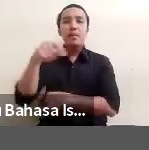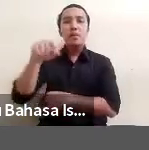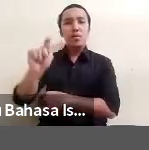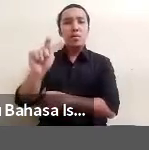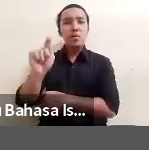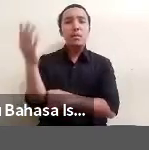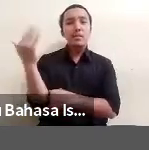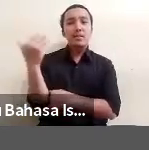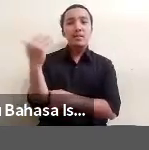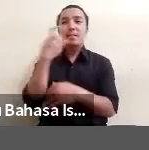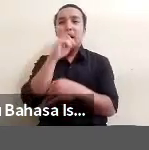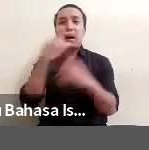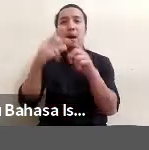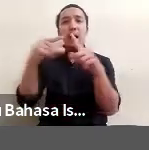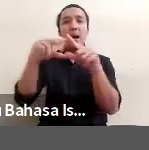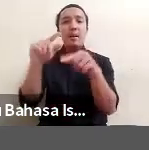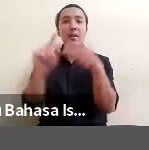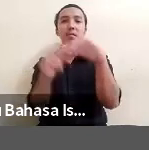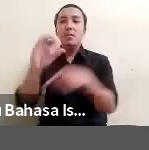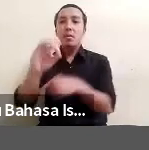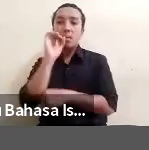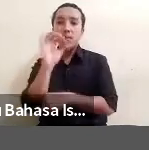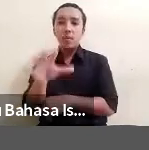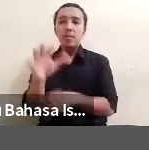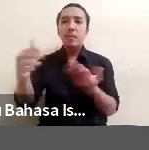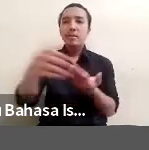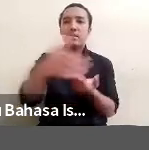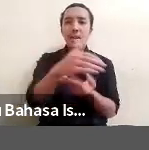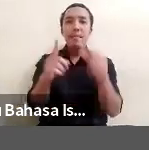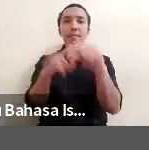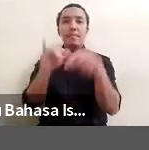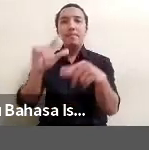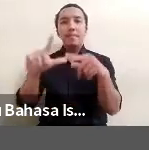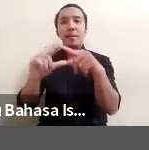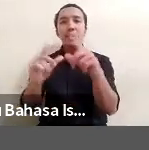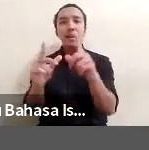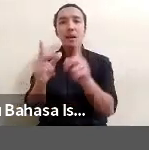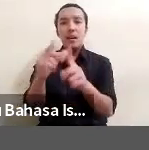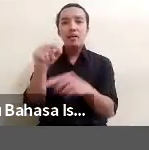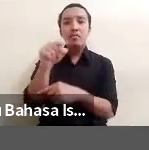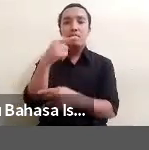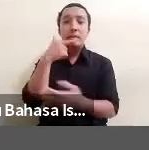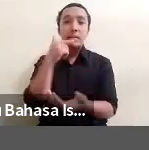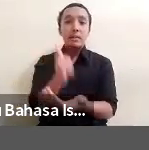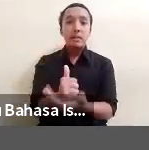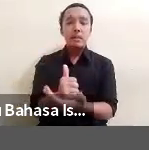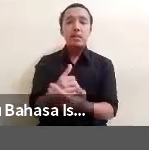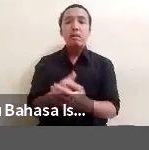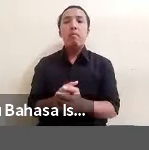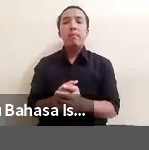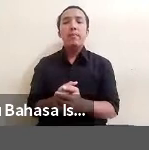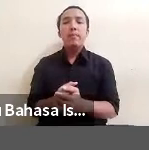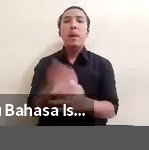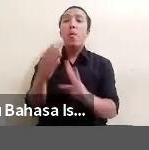Harto bahwa data PILA itu sangat penting. Awal dari advokasi kita di saat Bapak